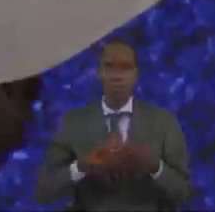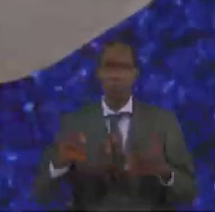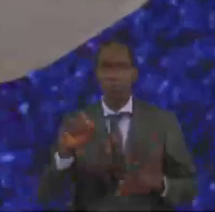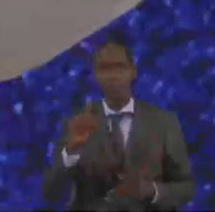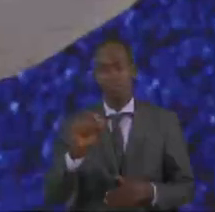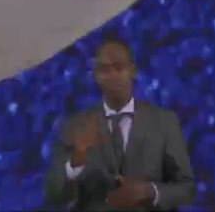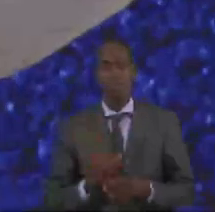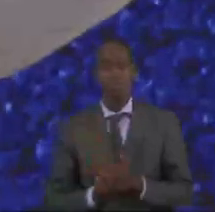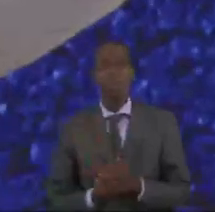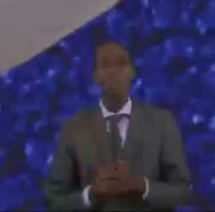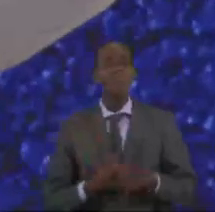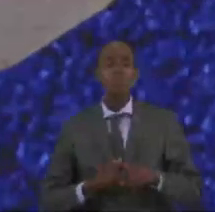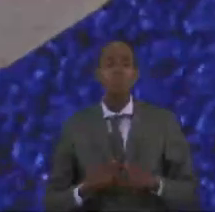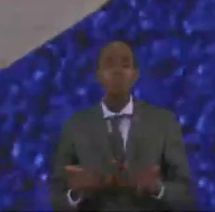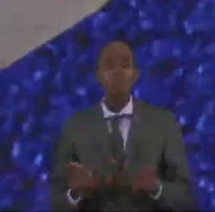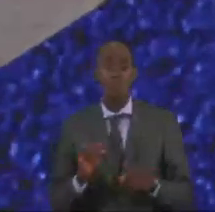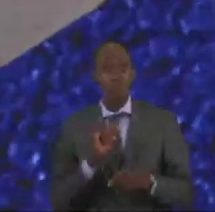Verset 11.